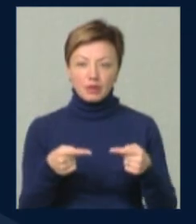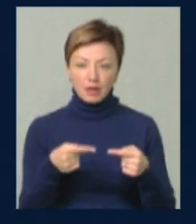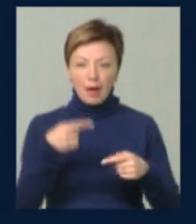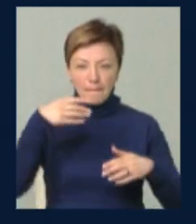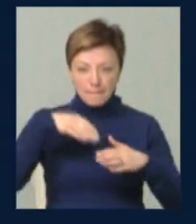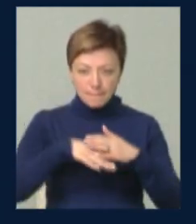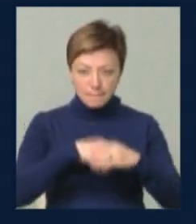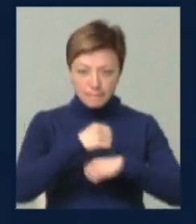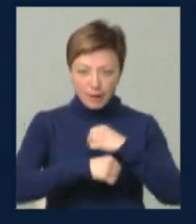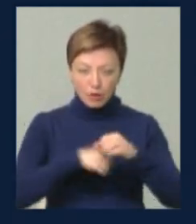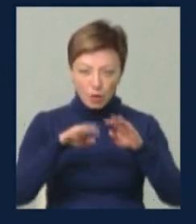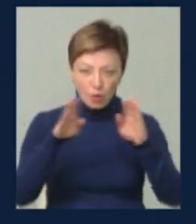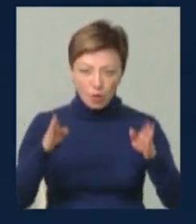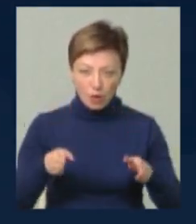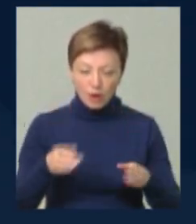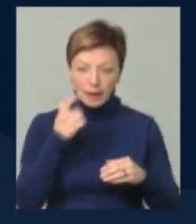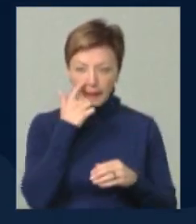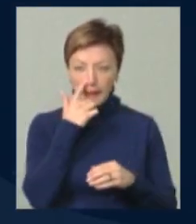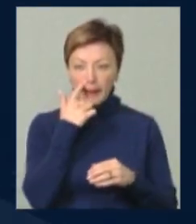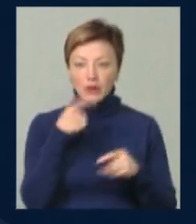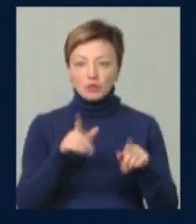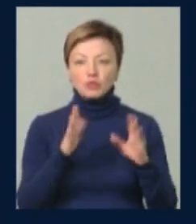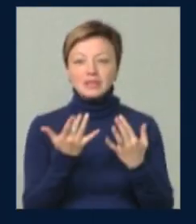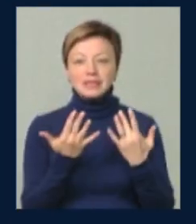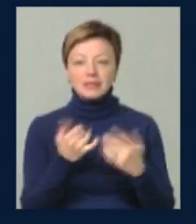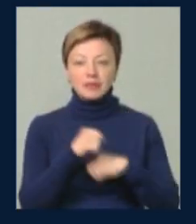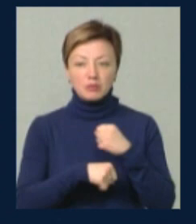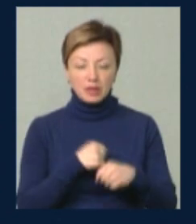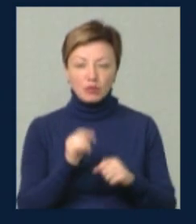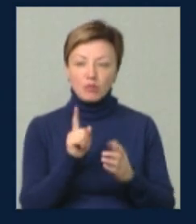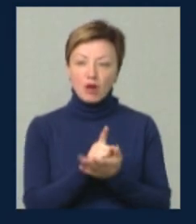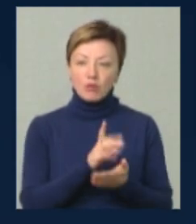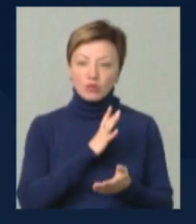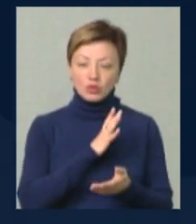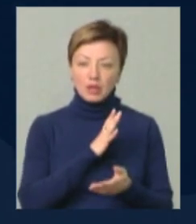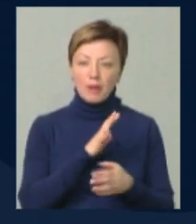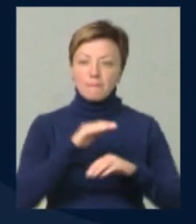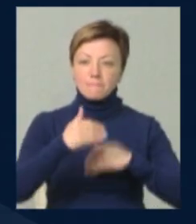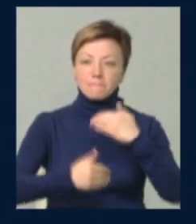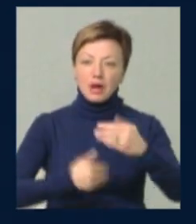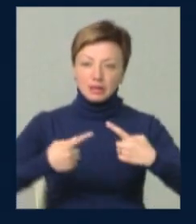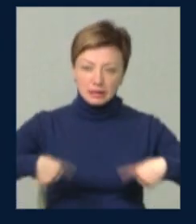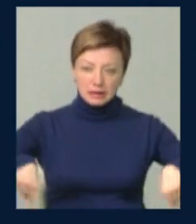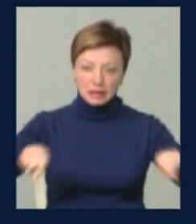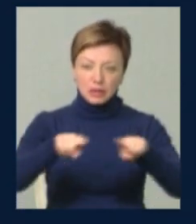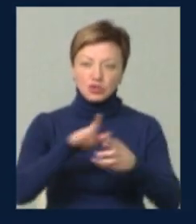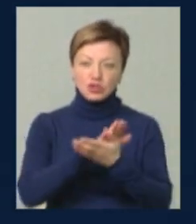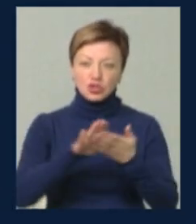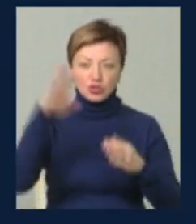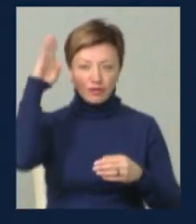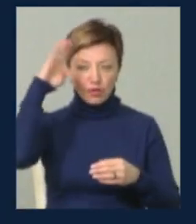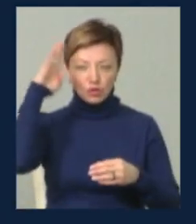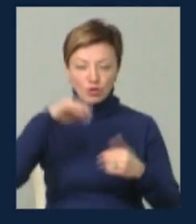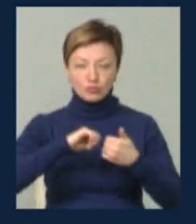берлоги, згідно того, скільки тут буде ведмедів. Тут має бути басейн з чистою водою, яка